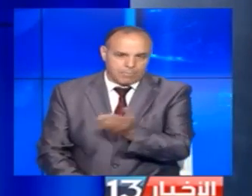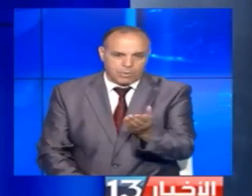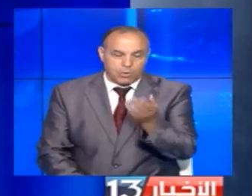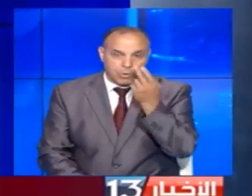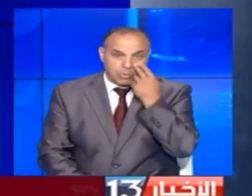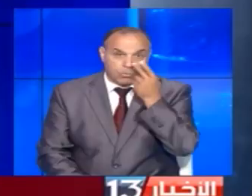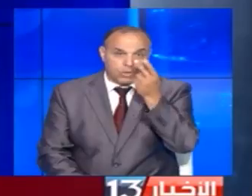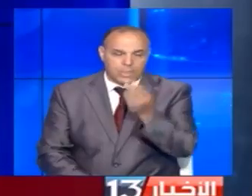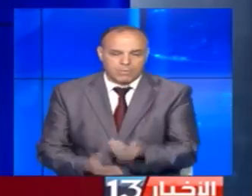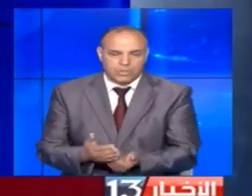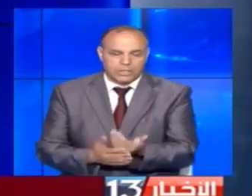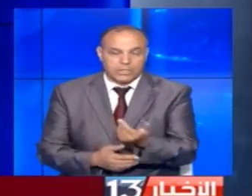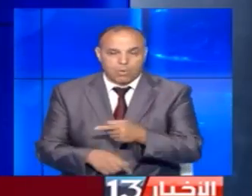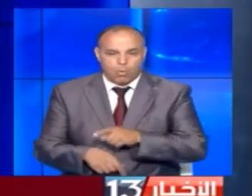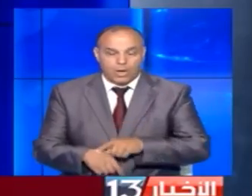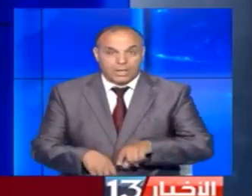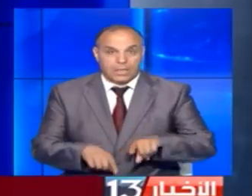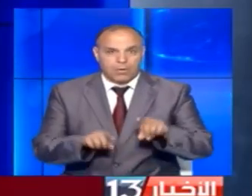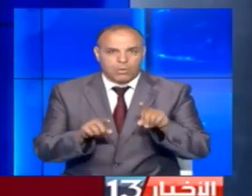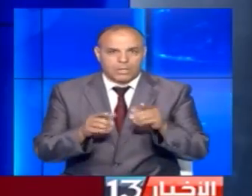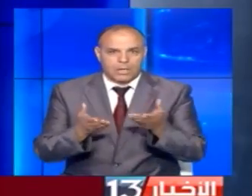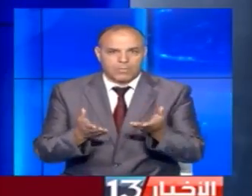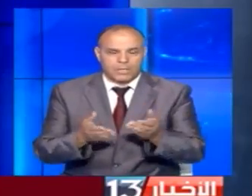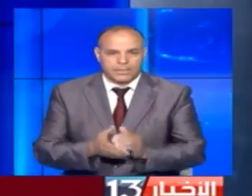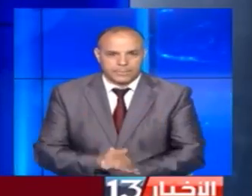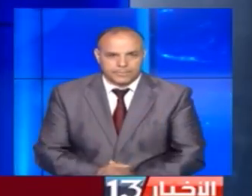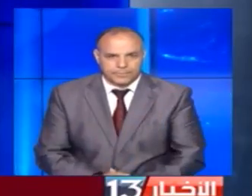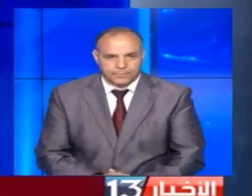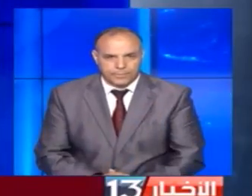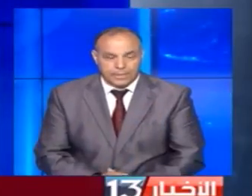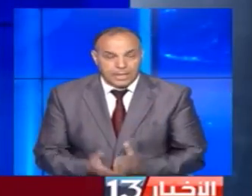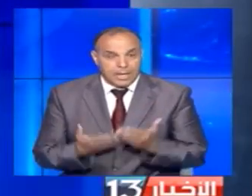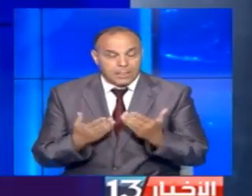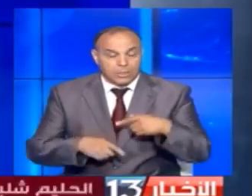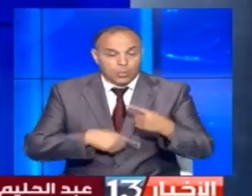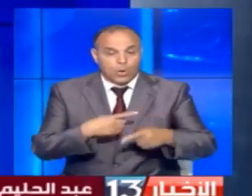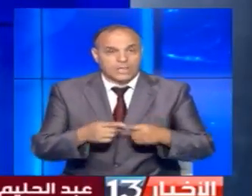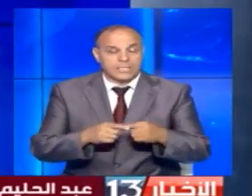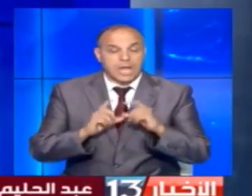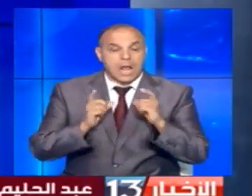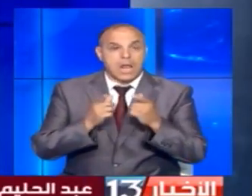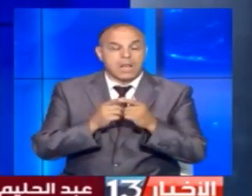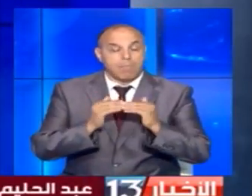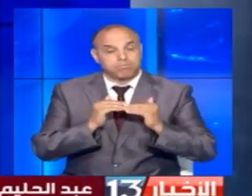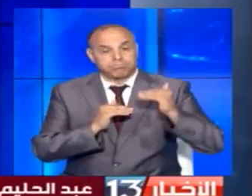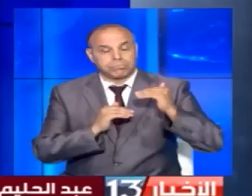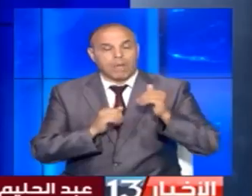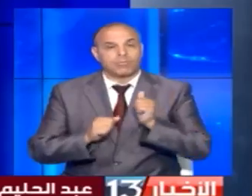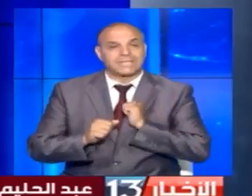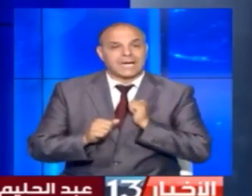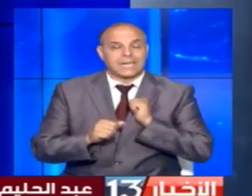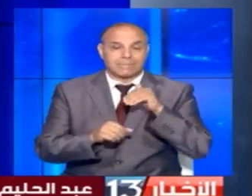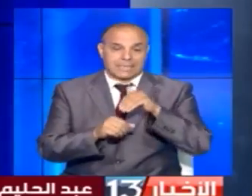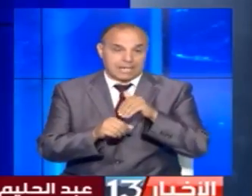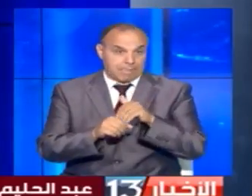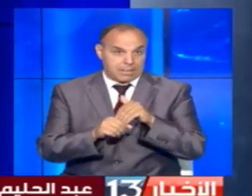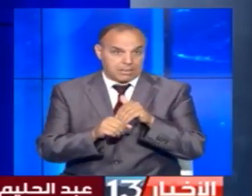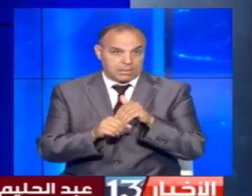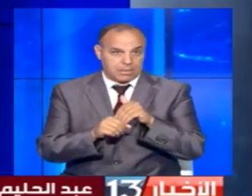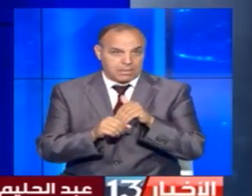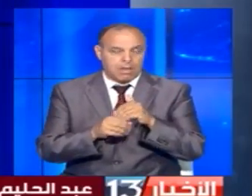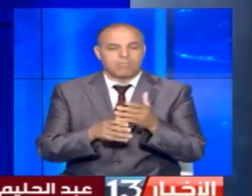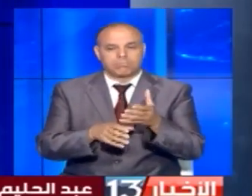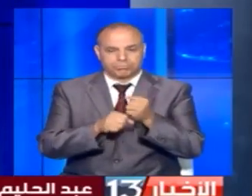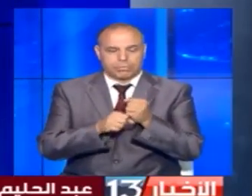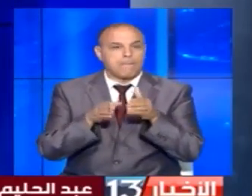أهلا بكم مشاهدينا الكرام في هذا الموعد الإخباري. تواصل الهيئة العليا المستقلة للانتخابات